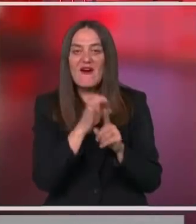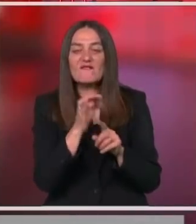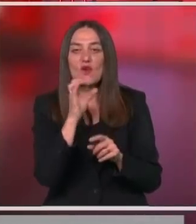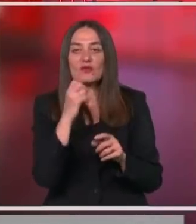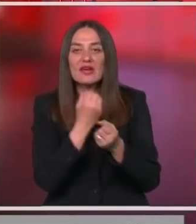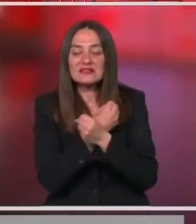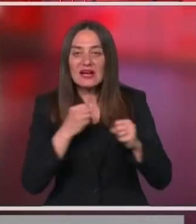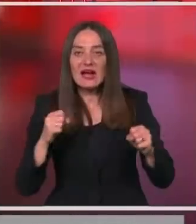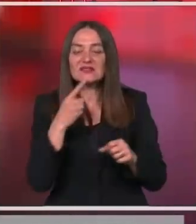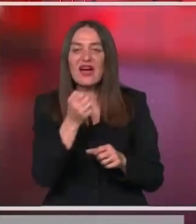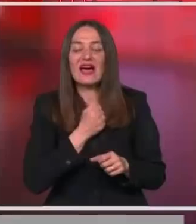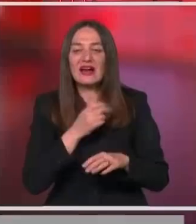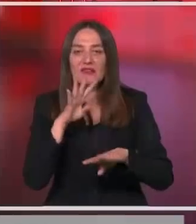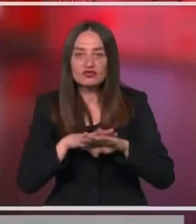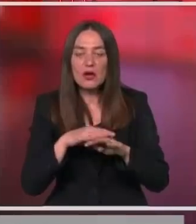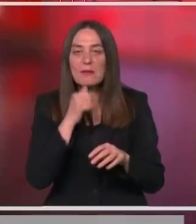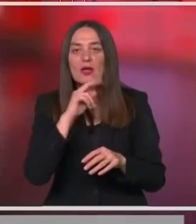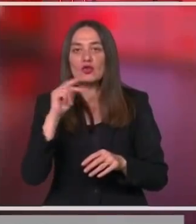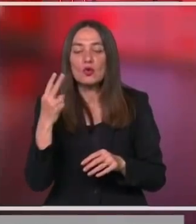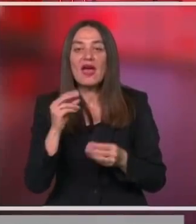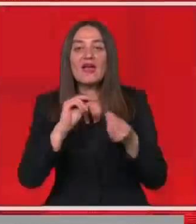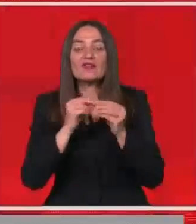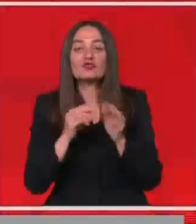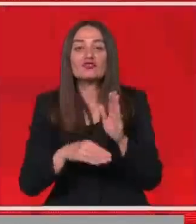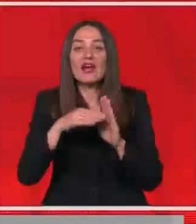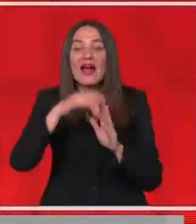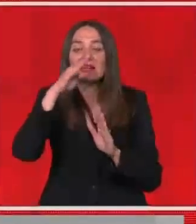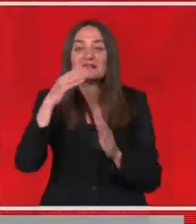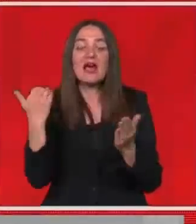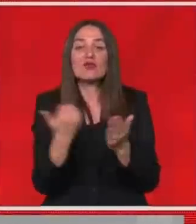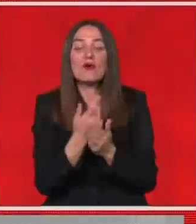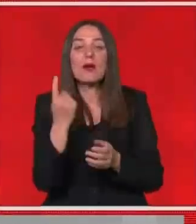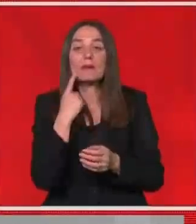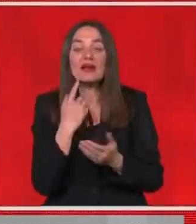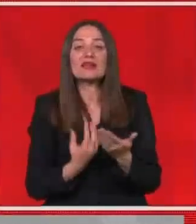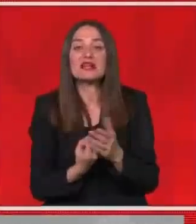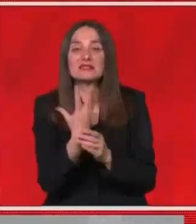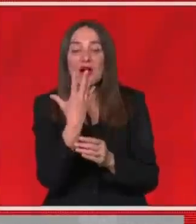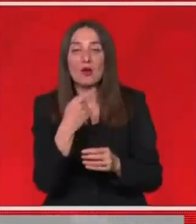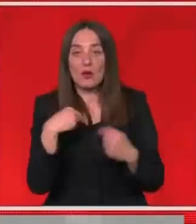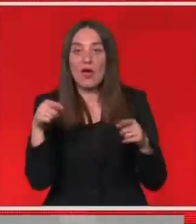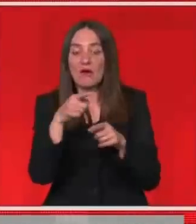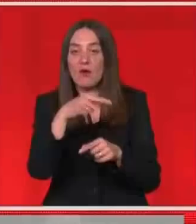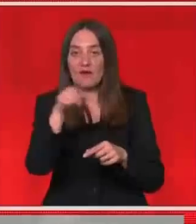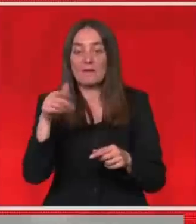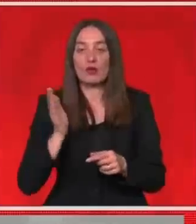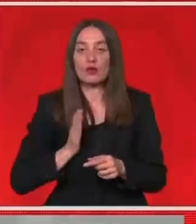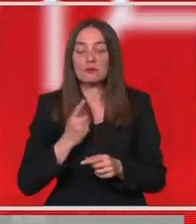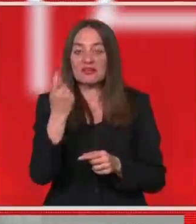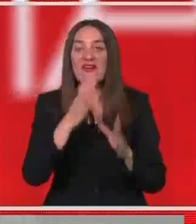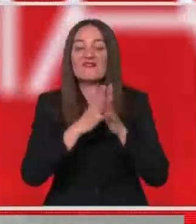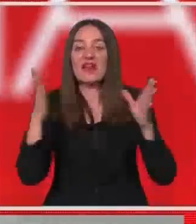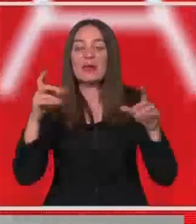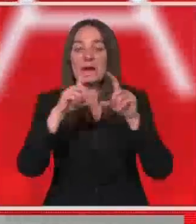razvoj, pa ta garantna šema i tako dalje. Tržište raste. Nove se prilike stvaraju. Evo vama, gospodo iz velikih